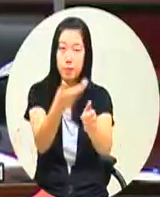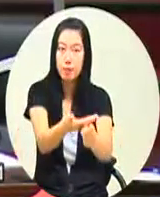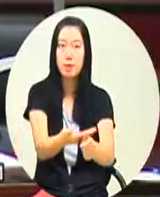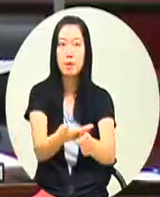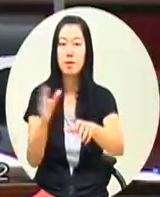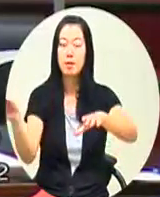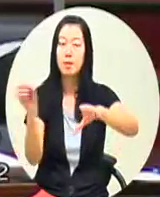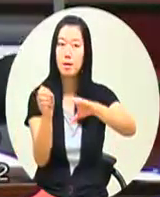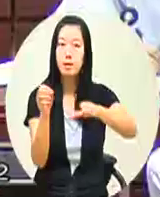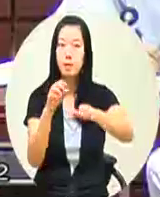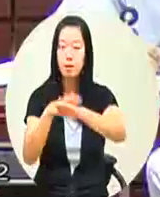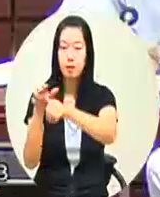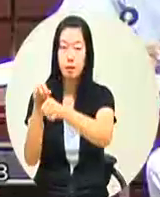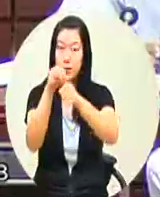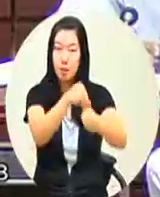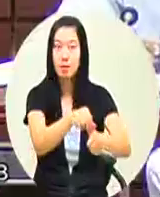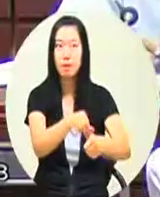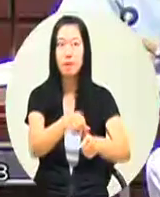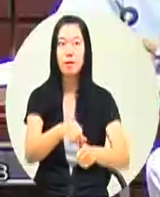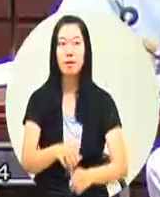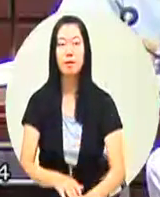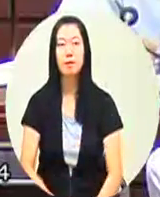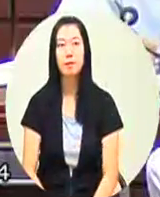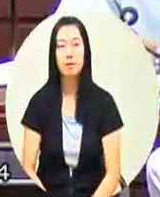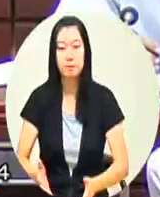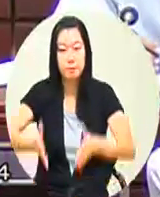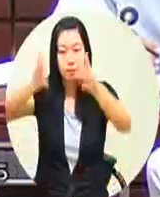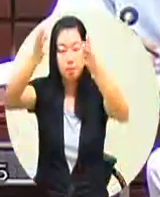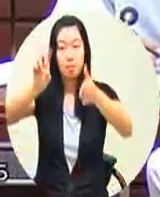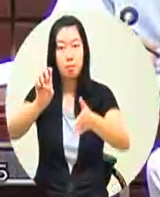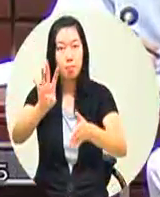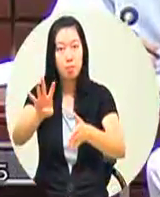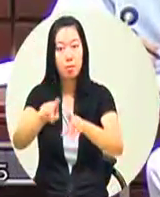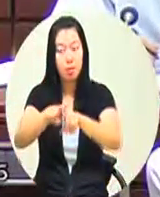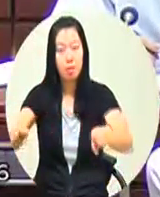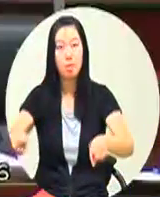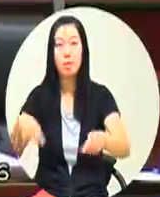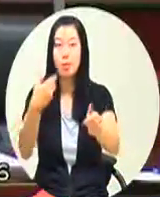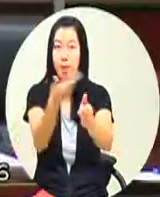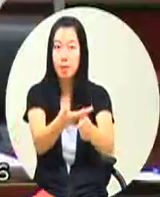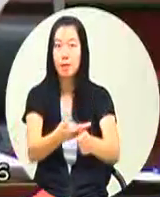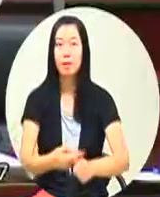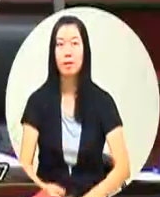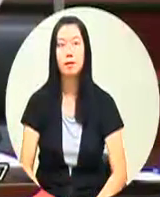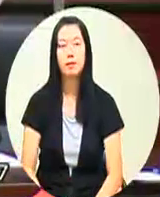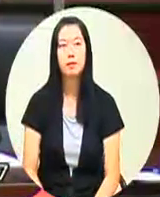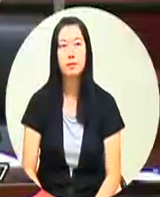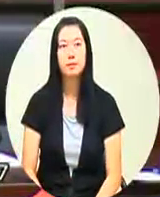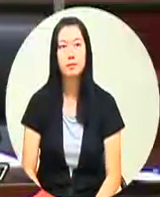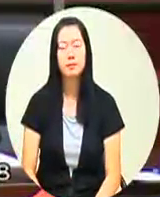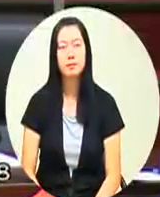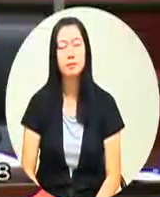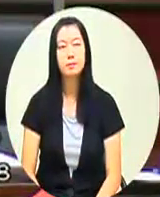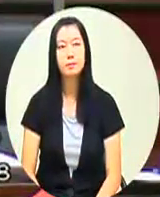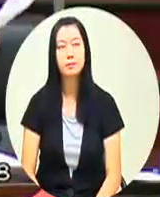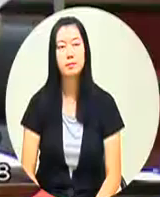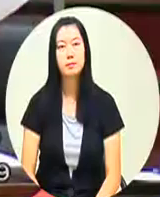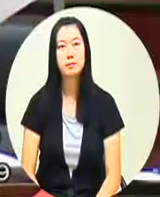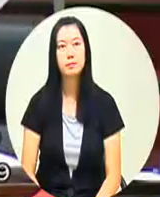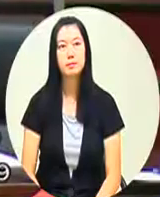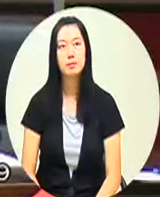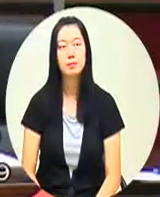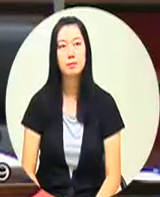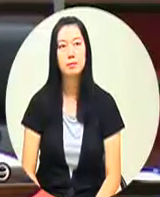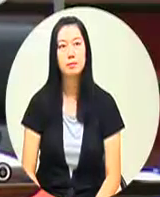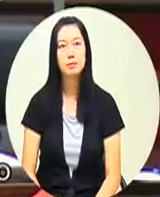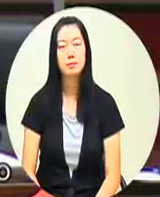一个二四坪的一个建物。 建物。 哎，对。 啊，让他们可以住在那里。 对。 嗯。